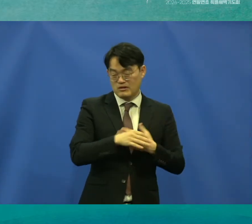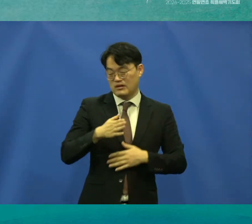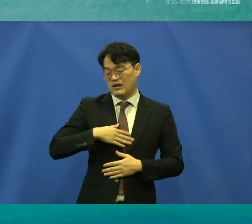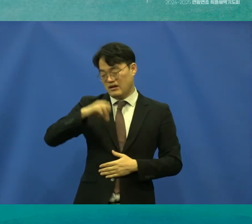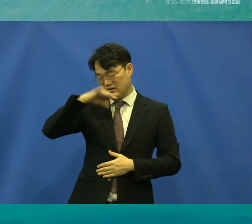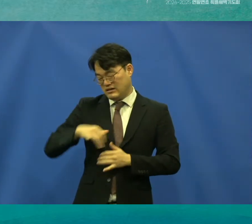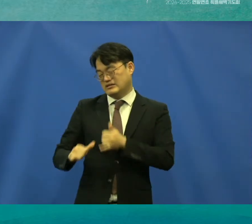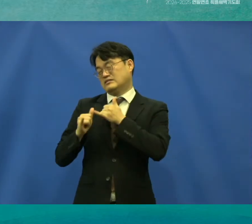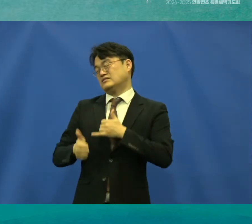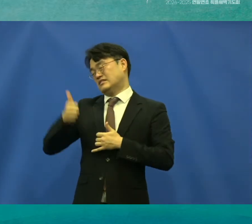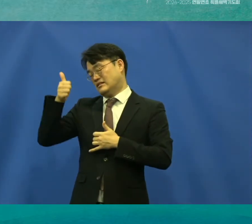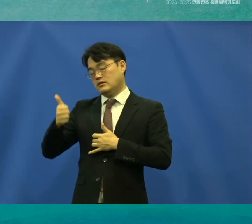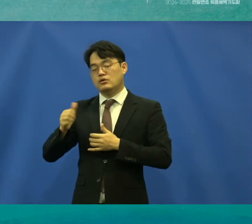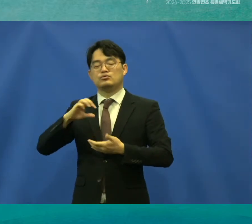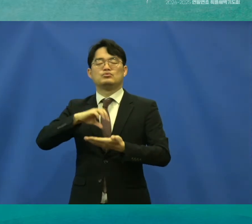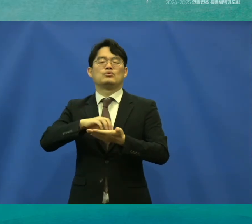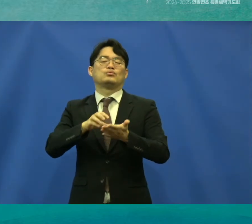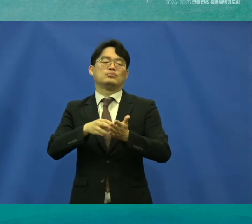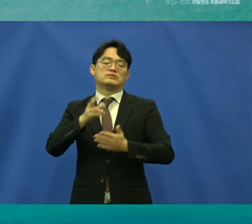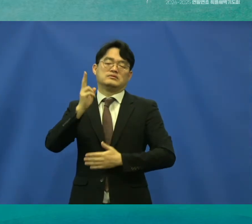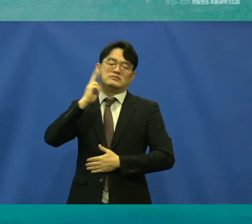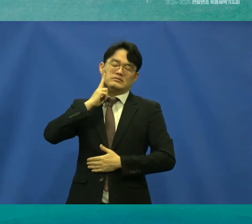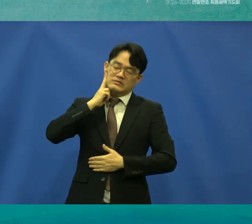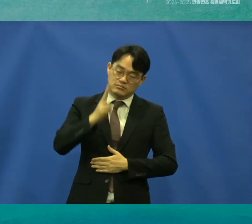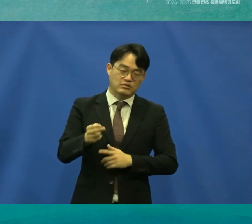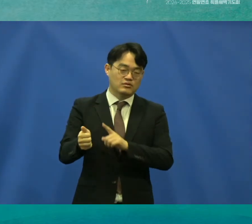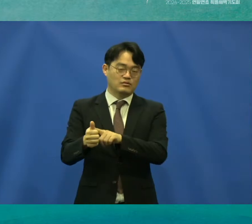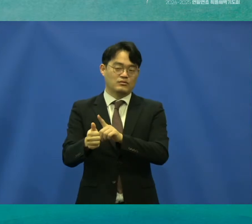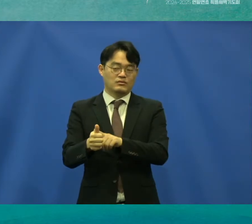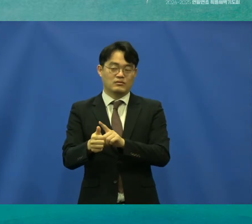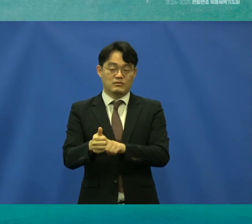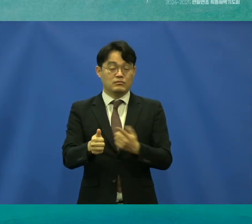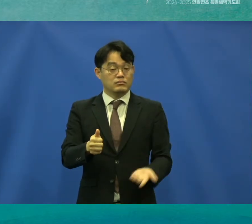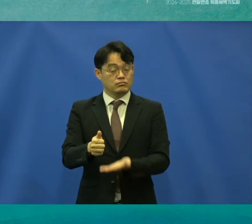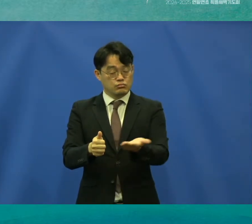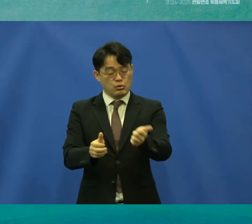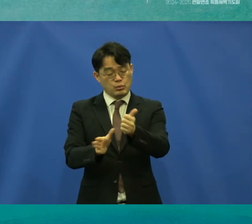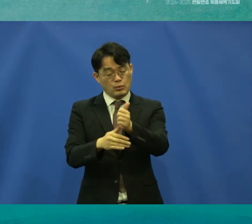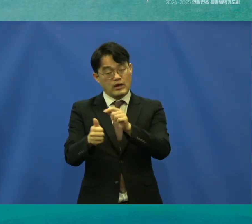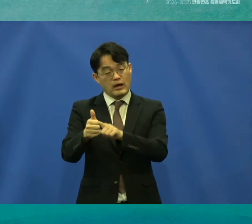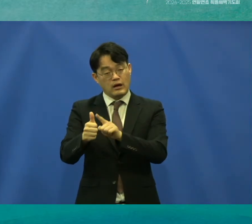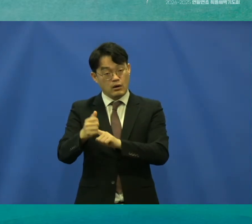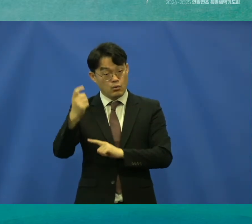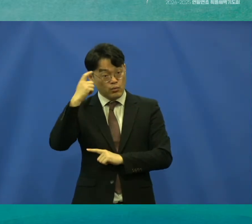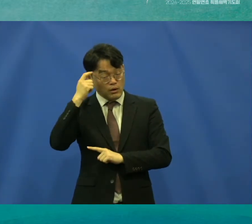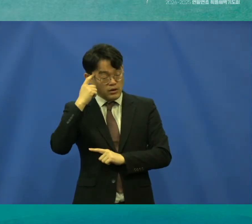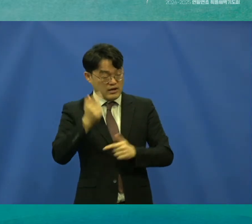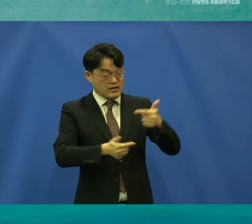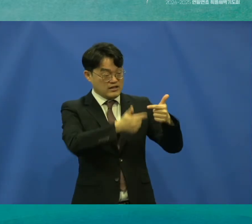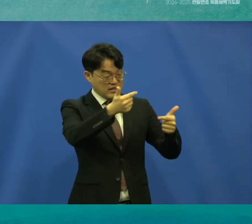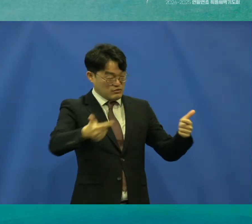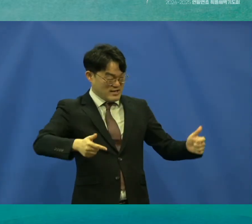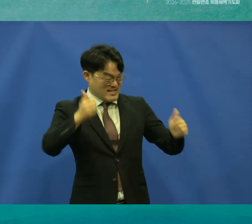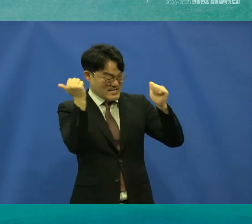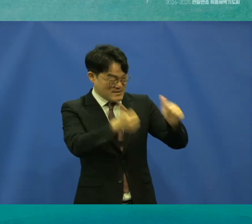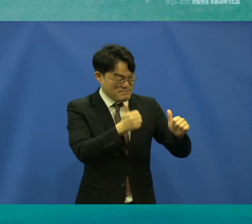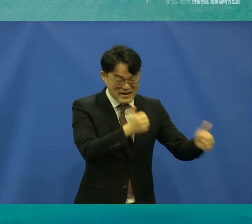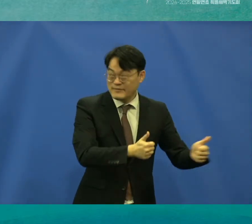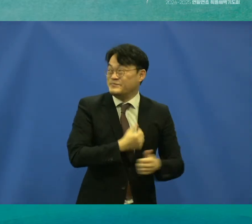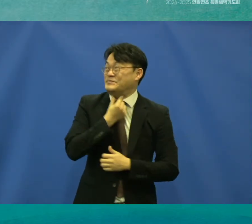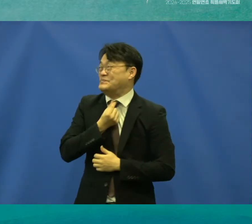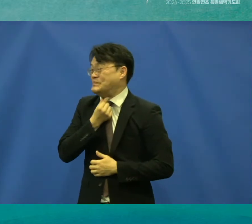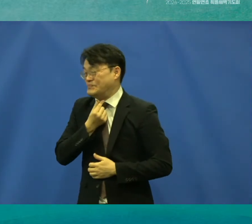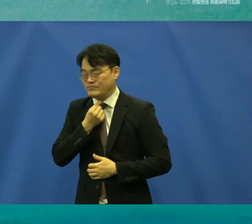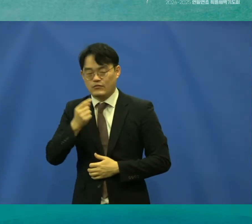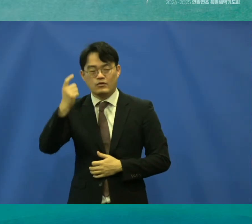자, 우리가 물어야 합니다. 왜 요나가 이토록 니느웨의 심판에 목을 맸을까?